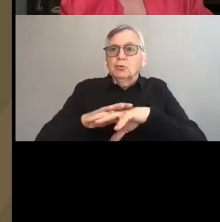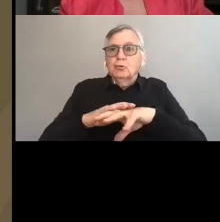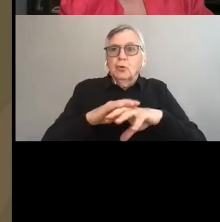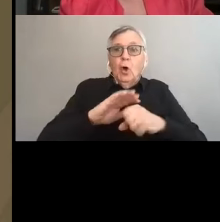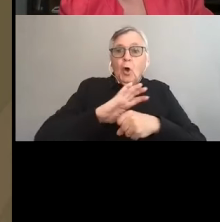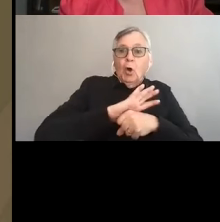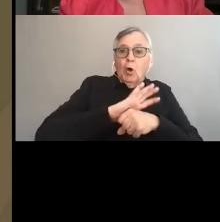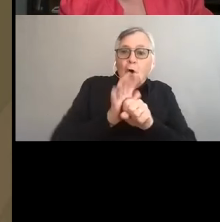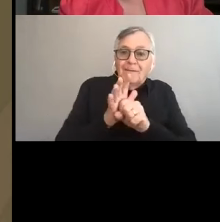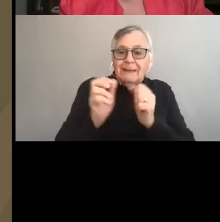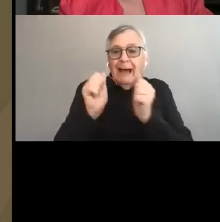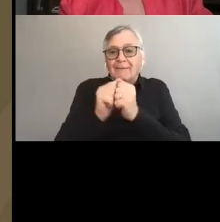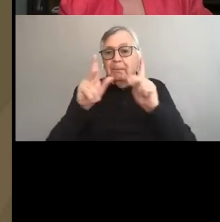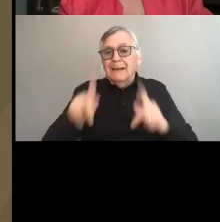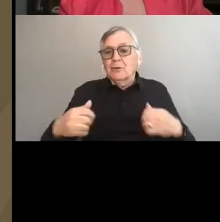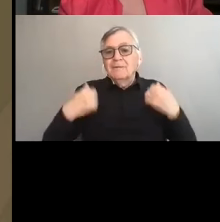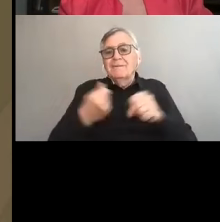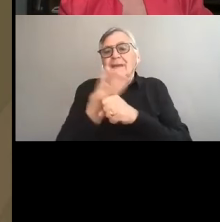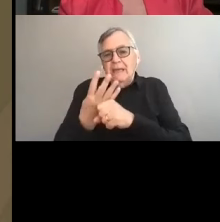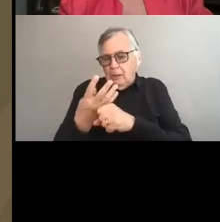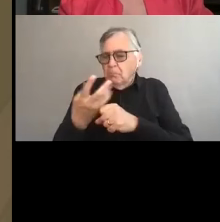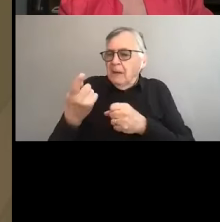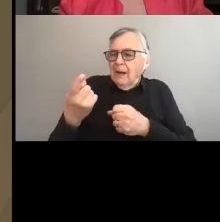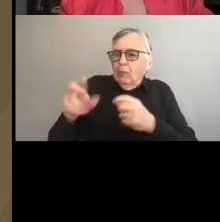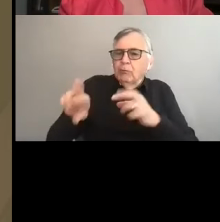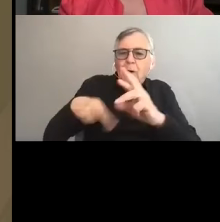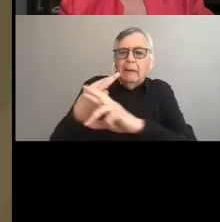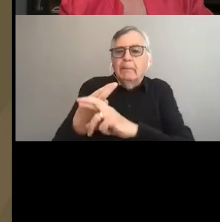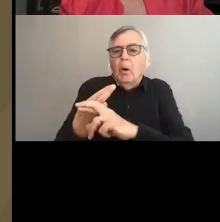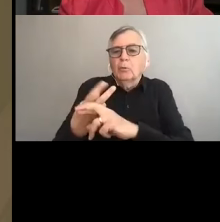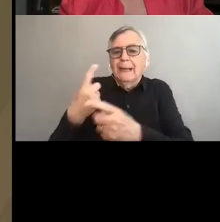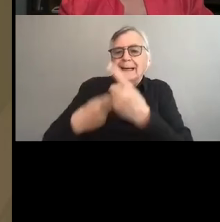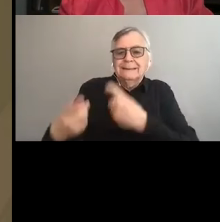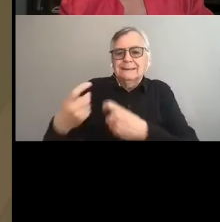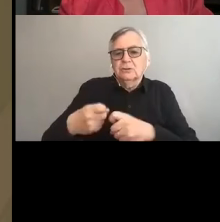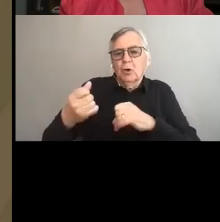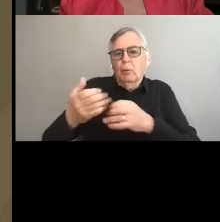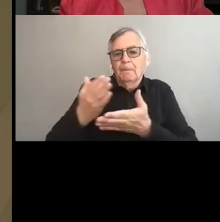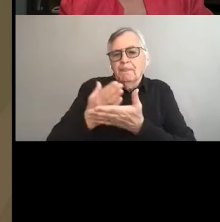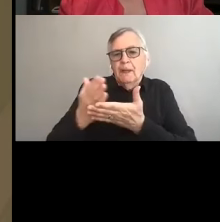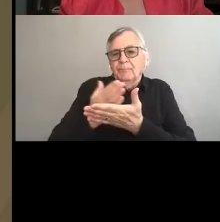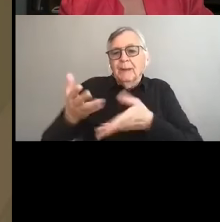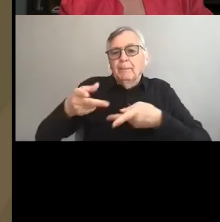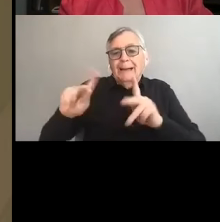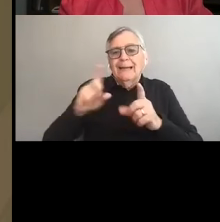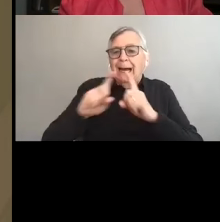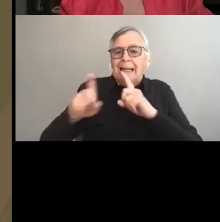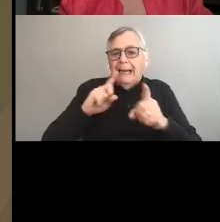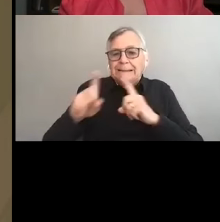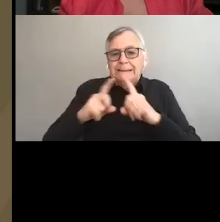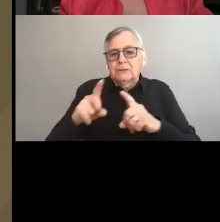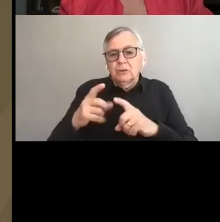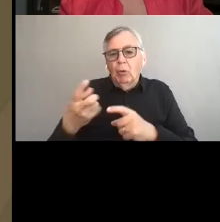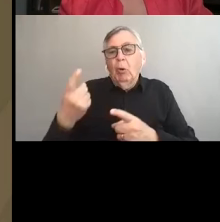VIH. Mais on va quand même répondre à ces questions-là dans la fin de la présentation puis au cours de la discussion et des questions que vous allez